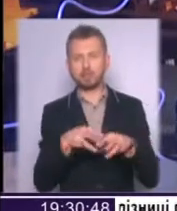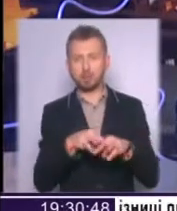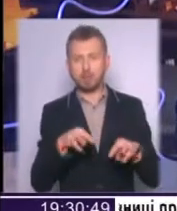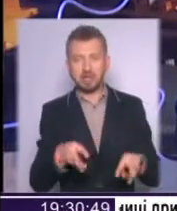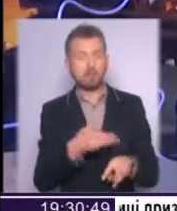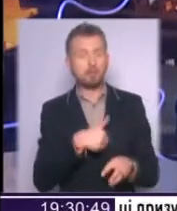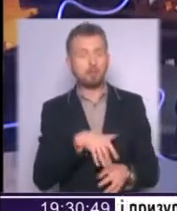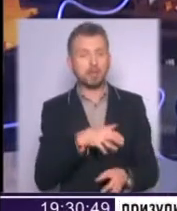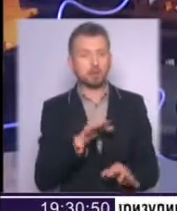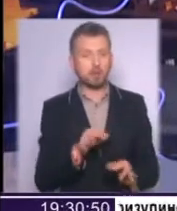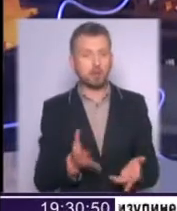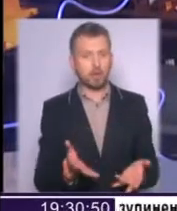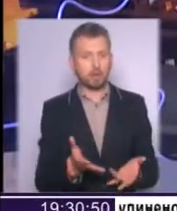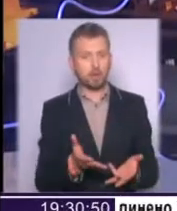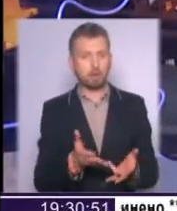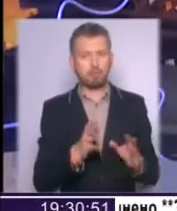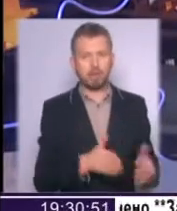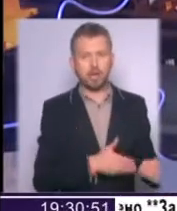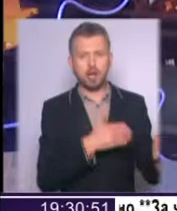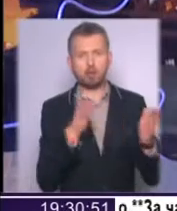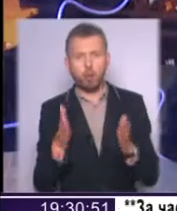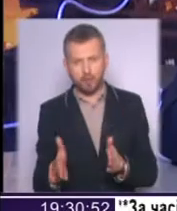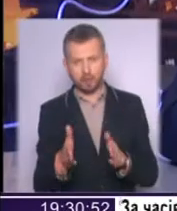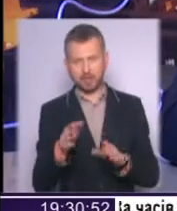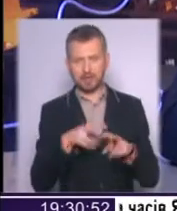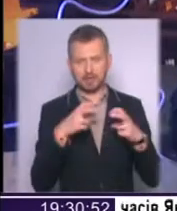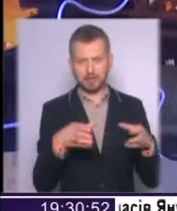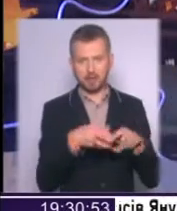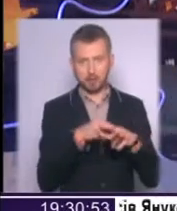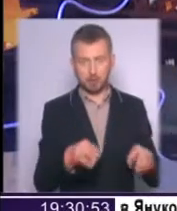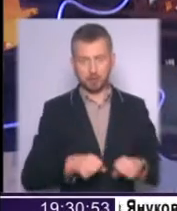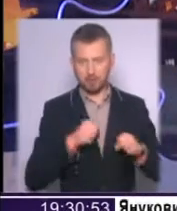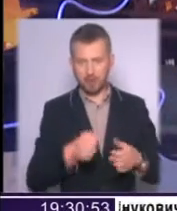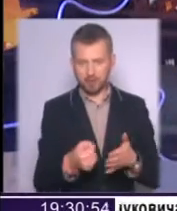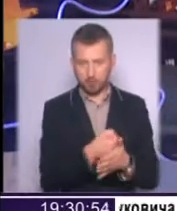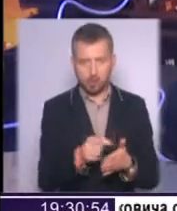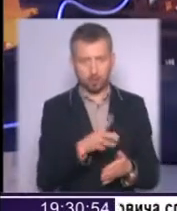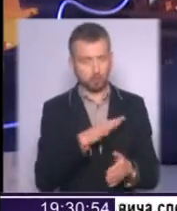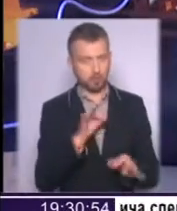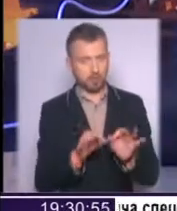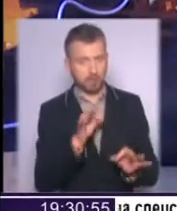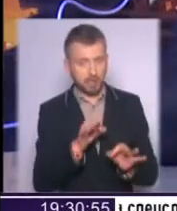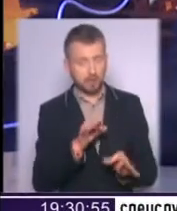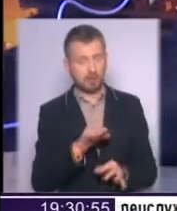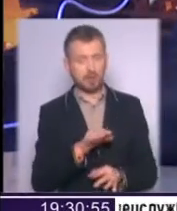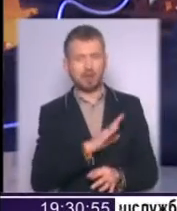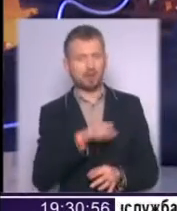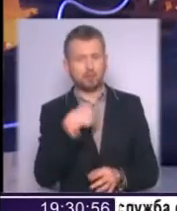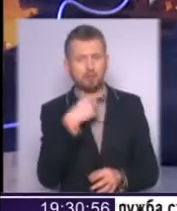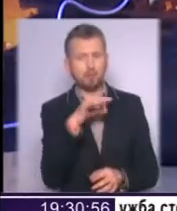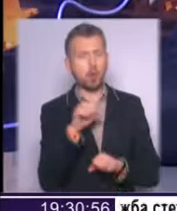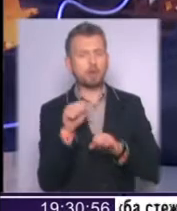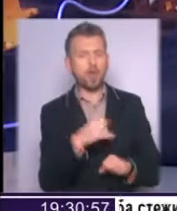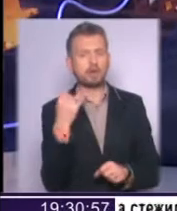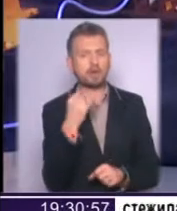Ми буквально переносили засідання Кабміну і намагалися добитися, щоб була якась справедливість. Мова ж не йде про захист